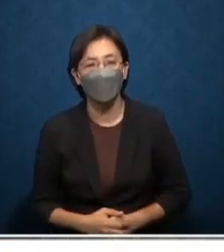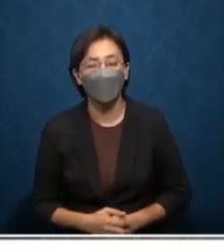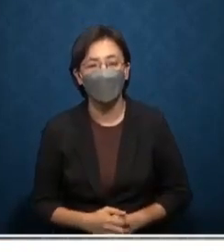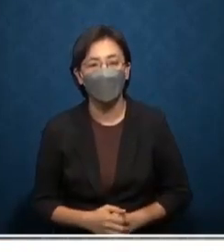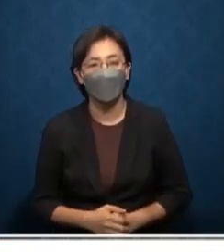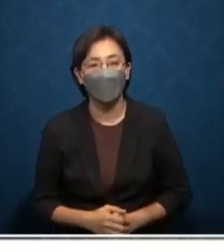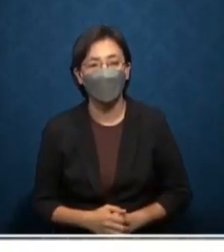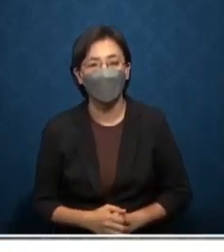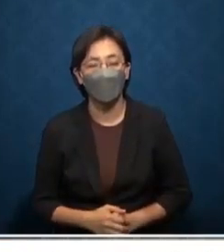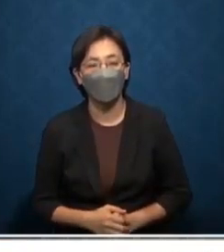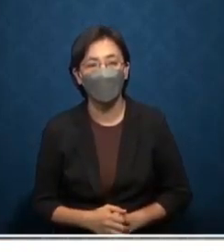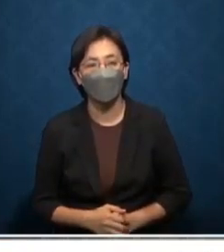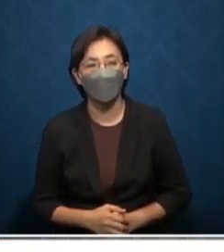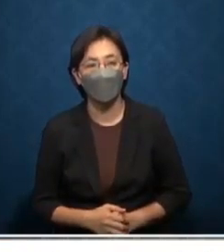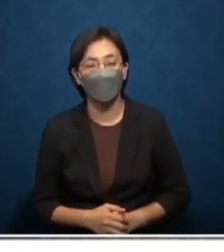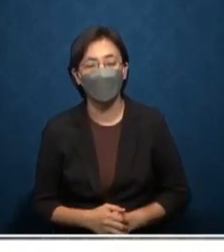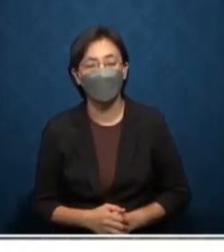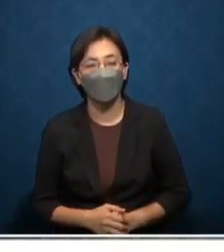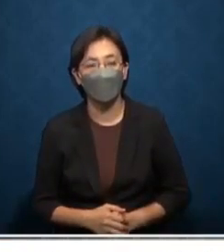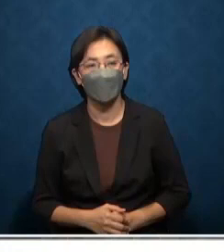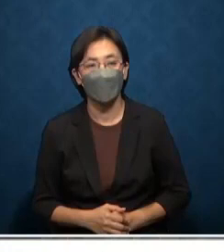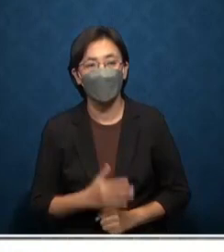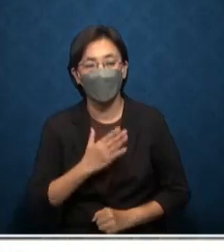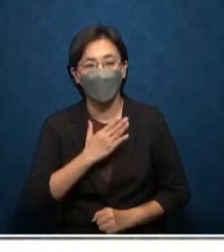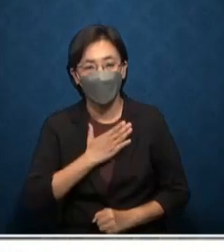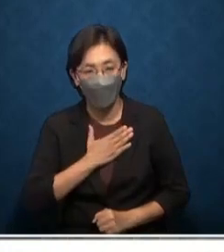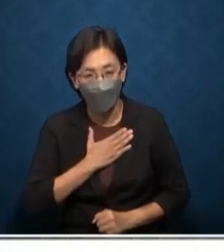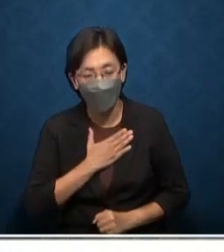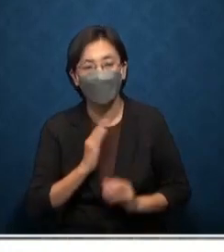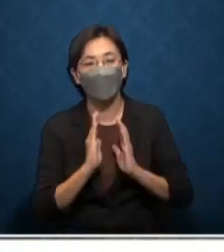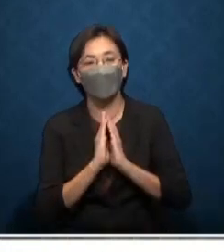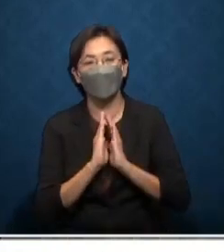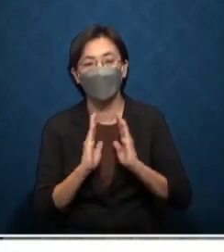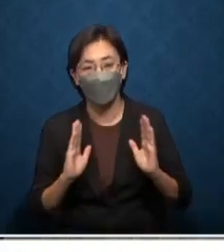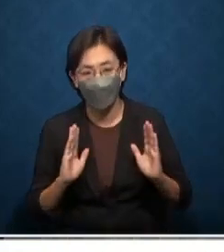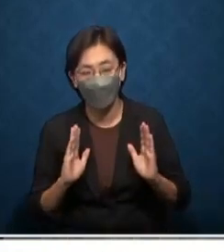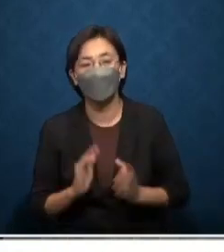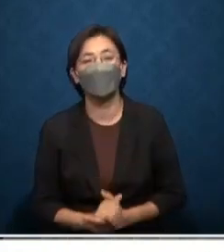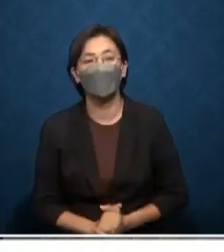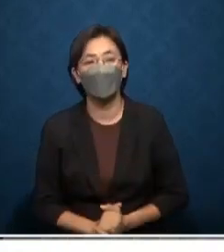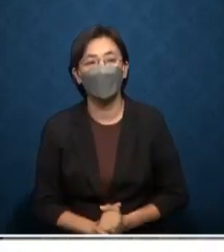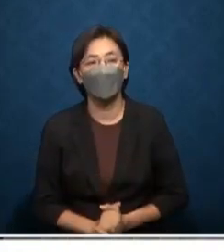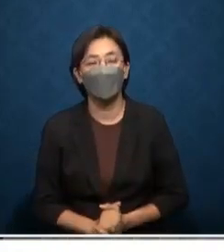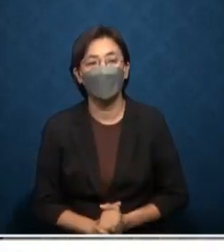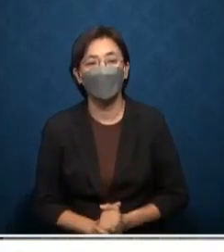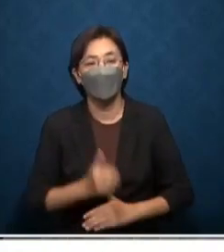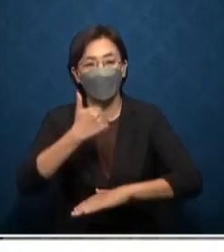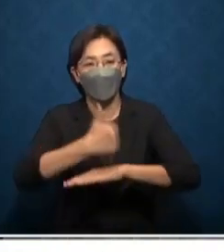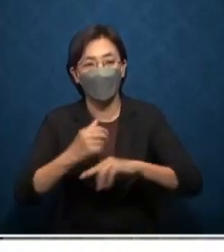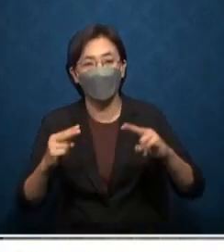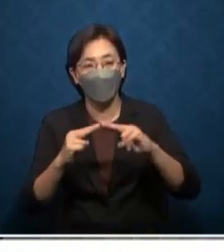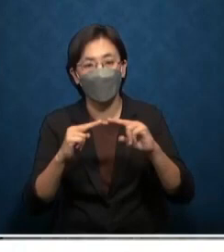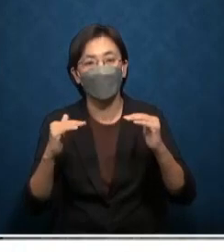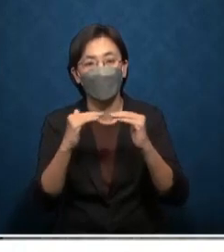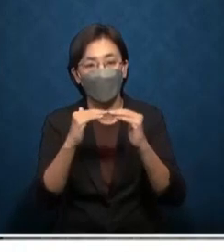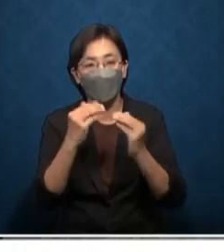และต่อมานั้นผมขออนุญาตกลาบขอพระคุณท่านรัฐมนตรี ว่าการกระส่วง